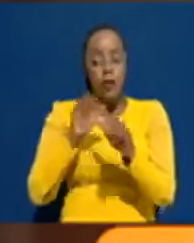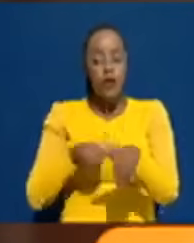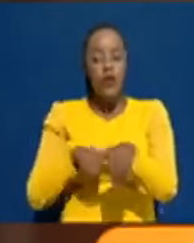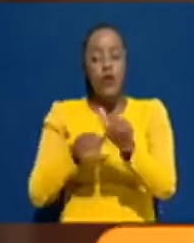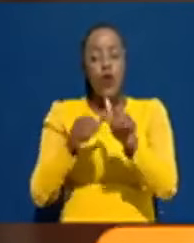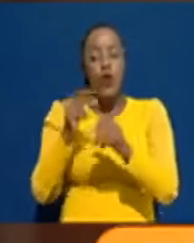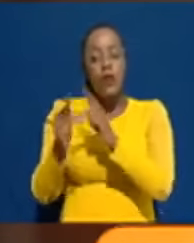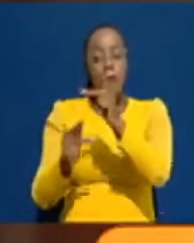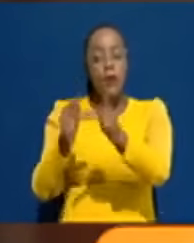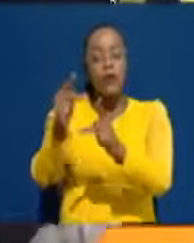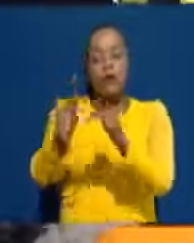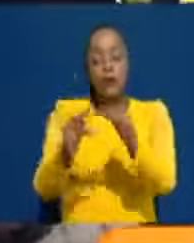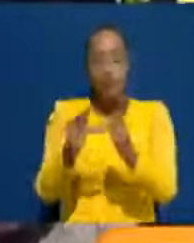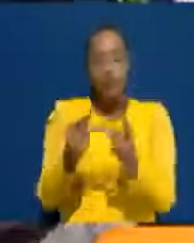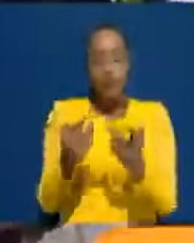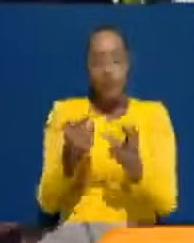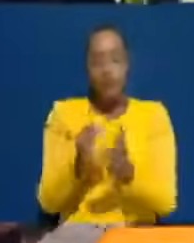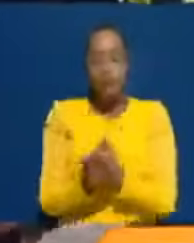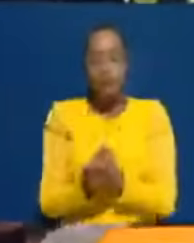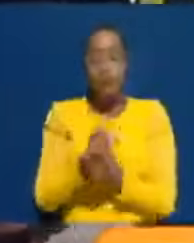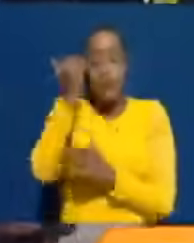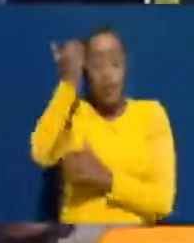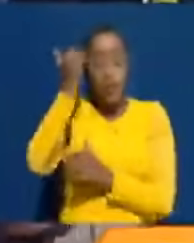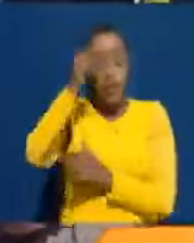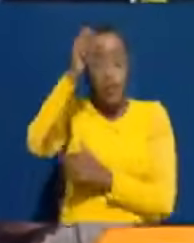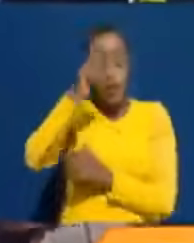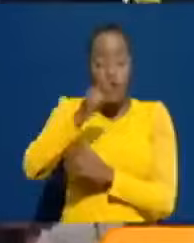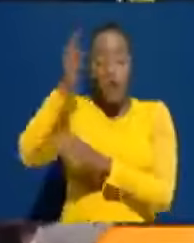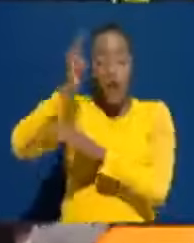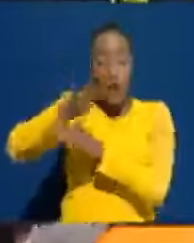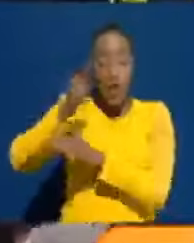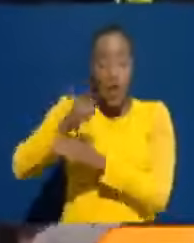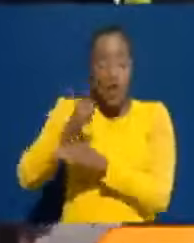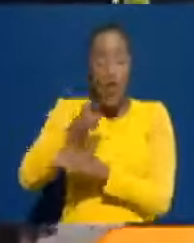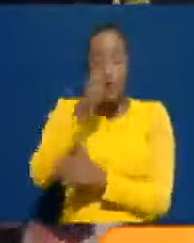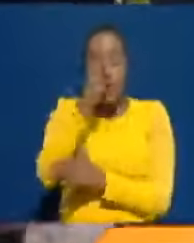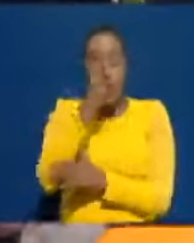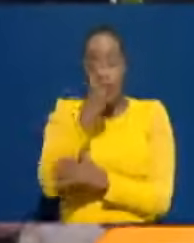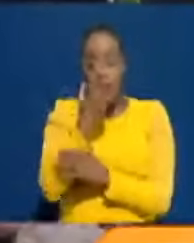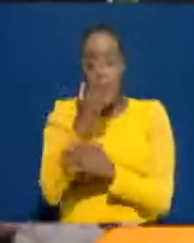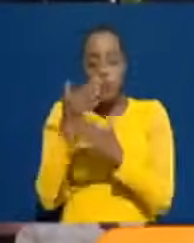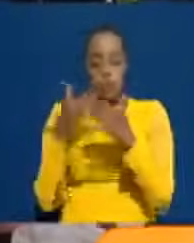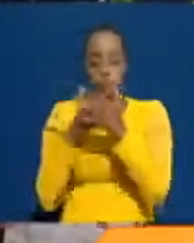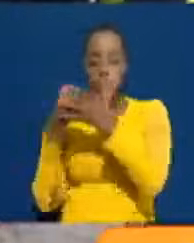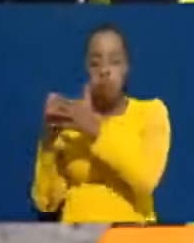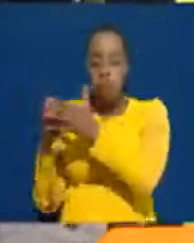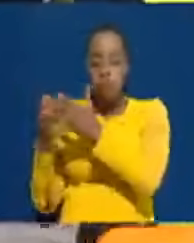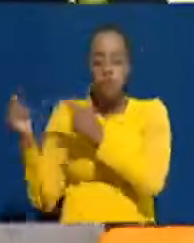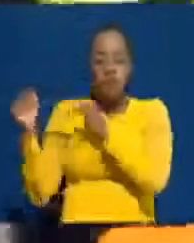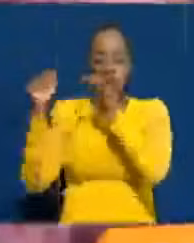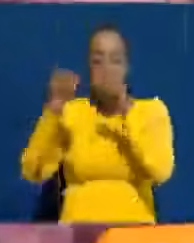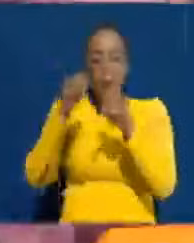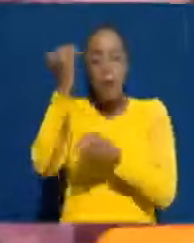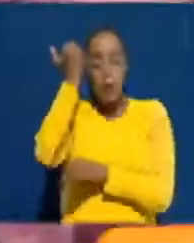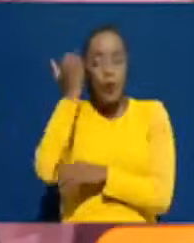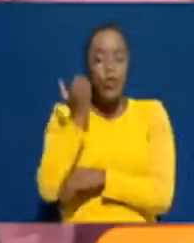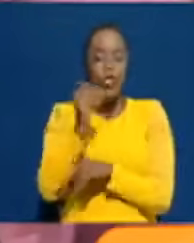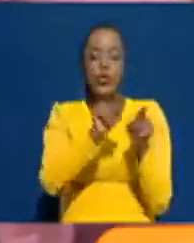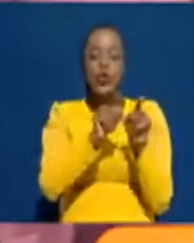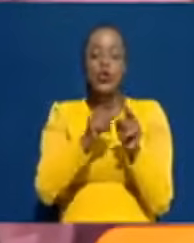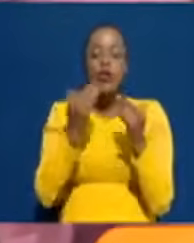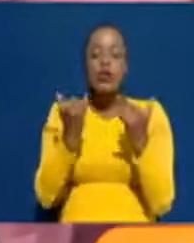the proceedings from. Hakimu huyu akionya dhidi ya washukiwa kuzuiliwa kufika katika mahakama, huku